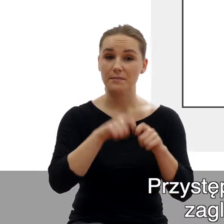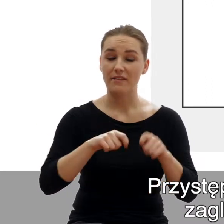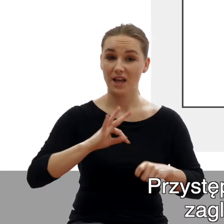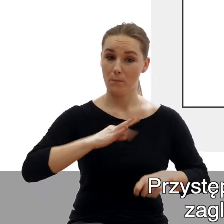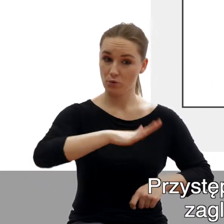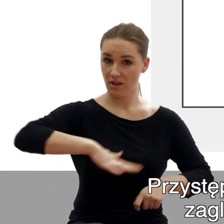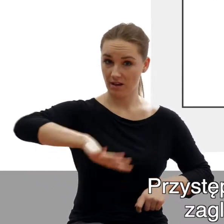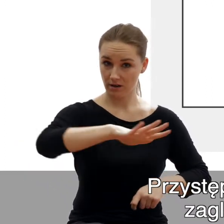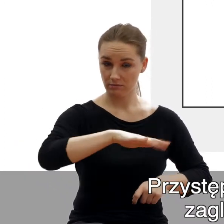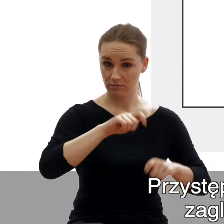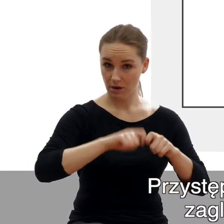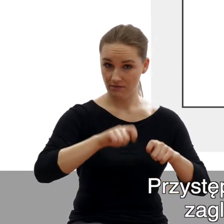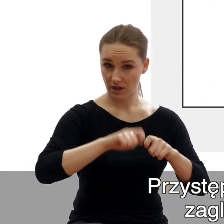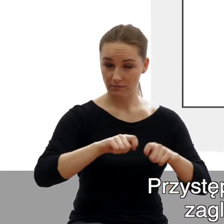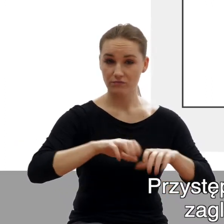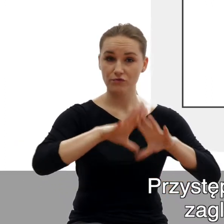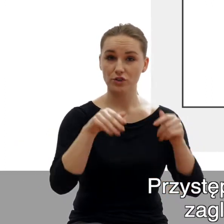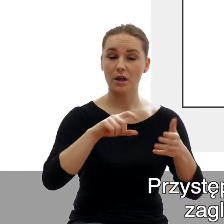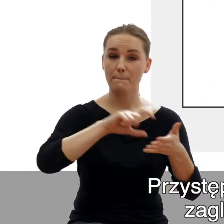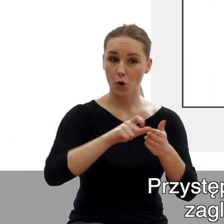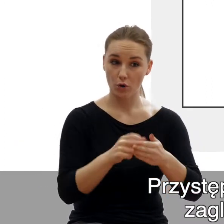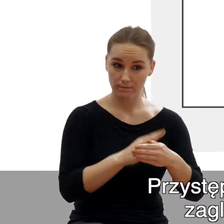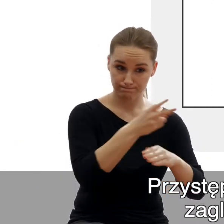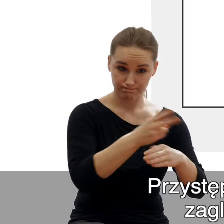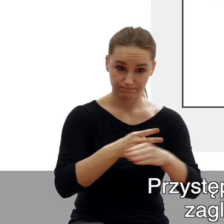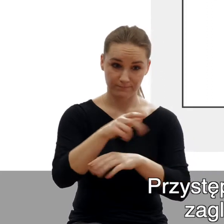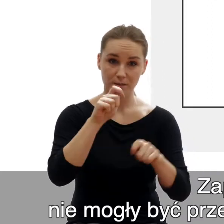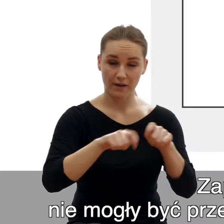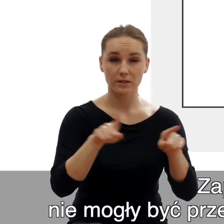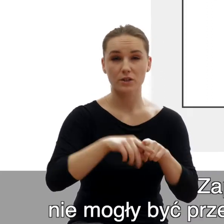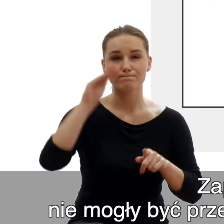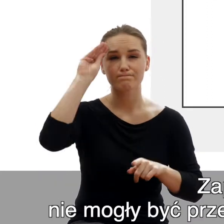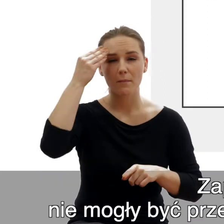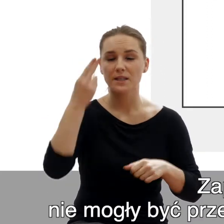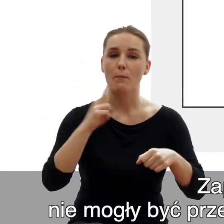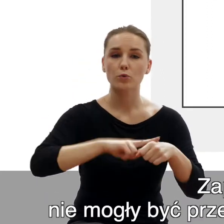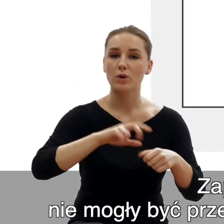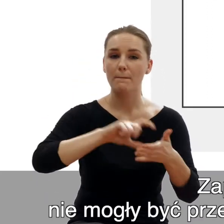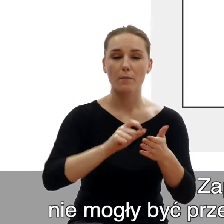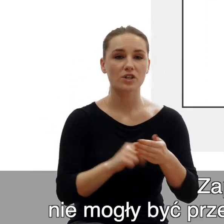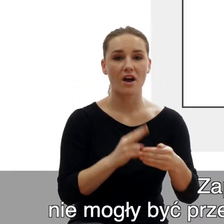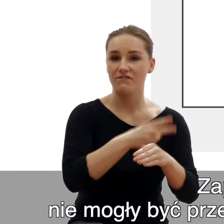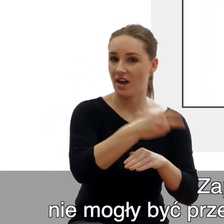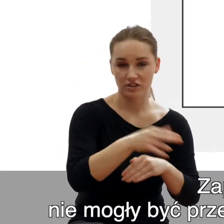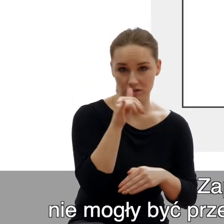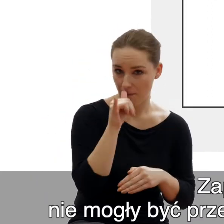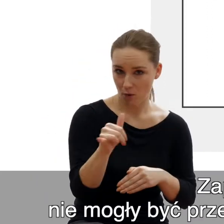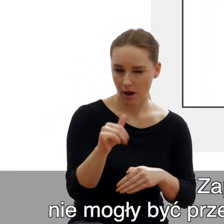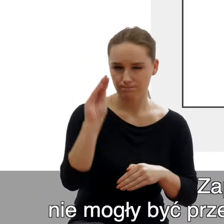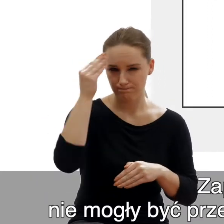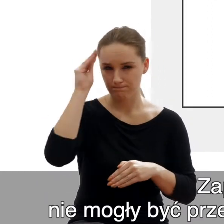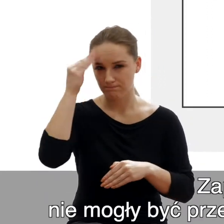swojego rejonu, zagląda do wszystkich pomieszczeń, zapamiętuje, które pomieszczenia nie mogły być przez niego